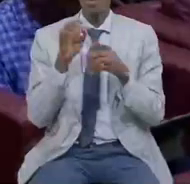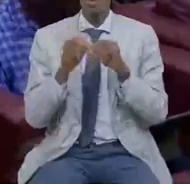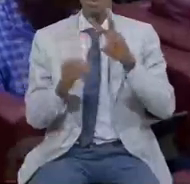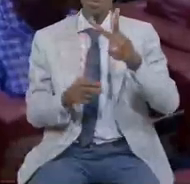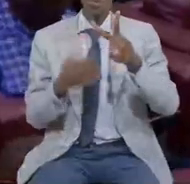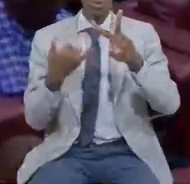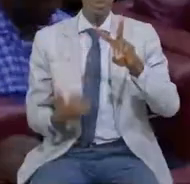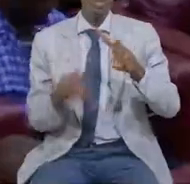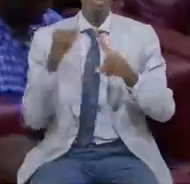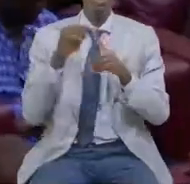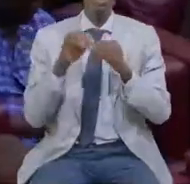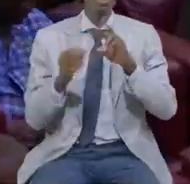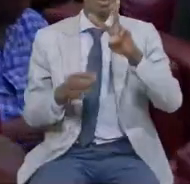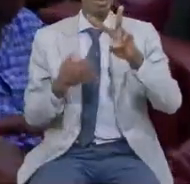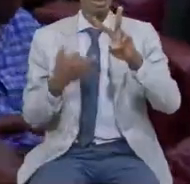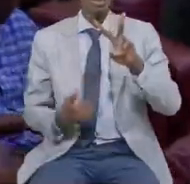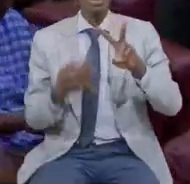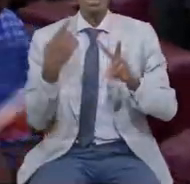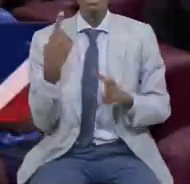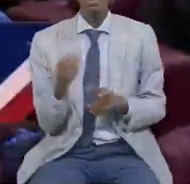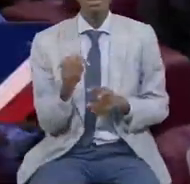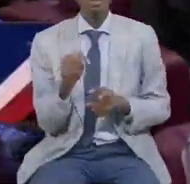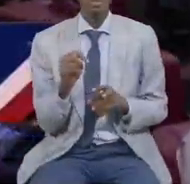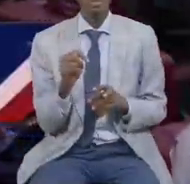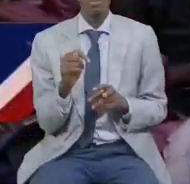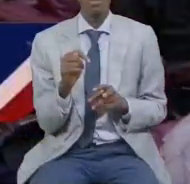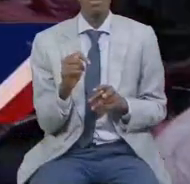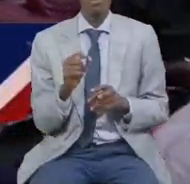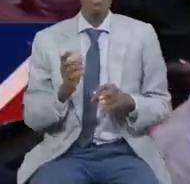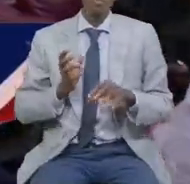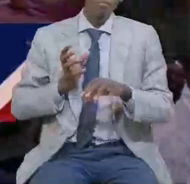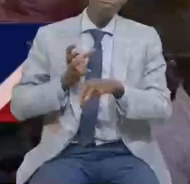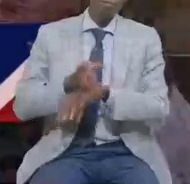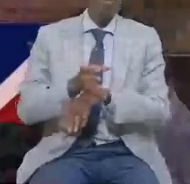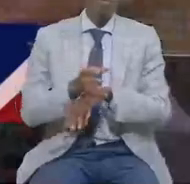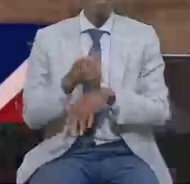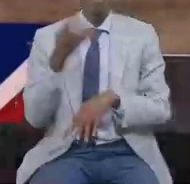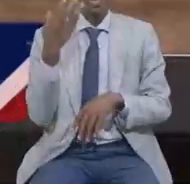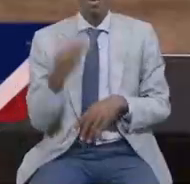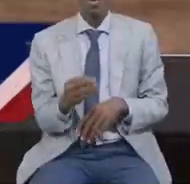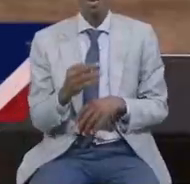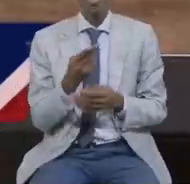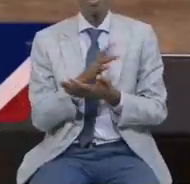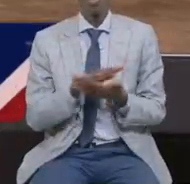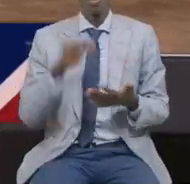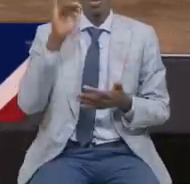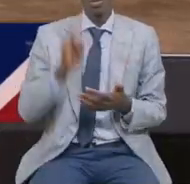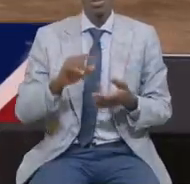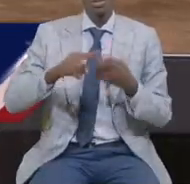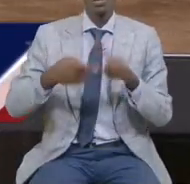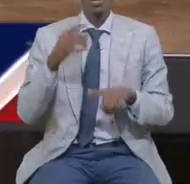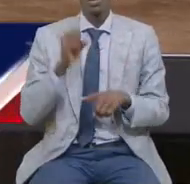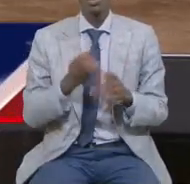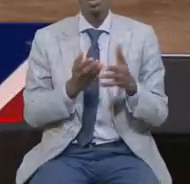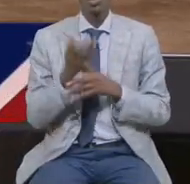deuxième point. Nous allons voir la contrainte des compagnons pieux à travers la domination